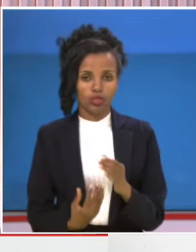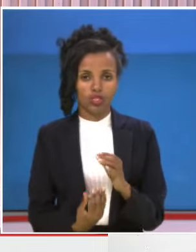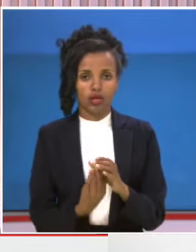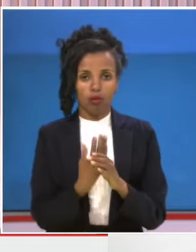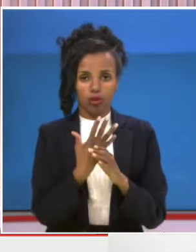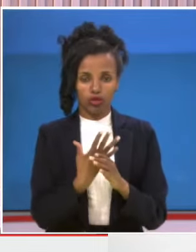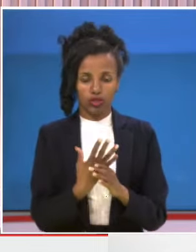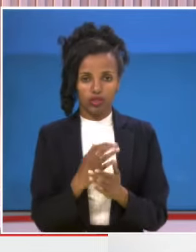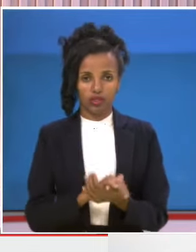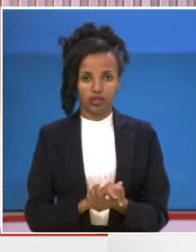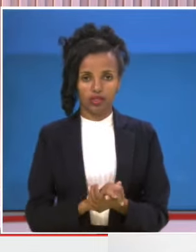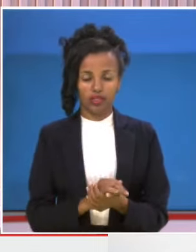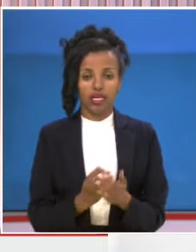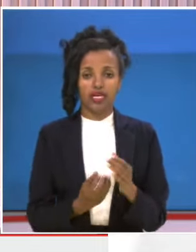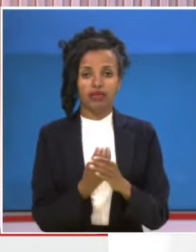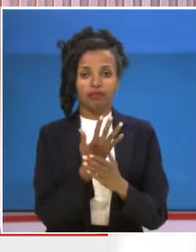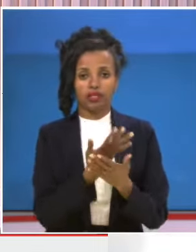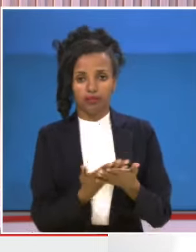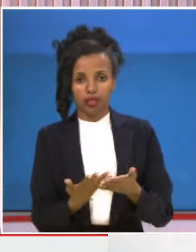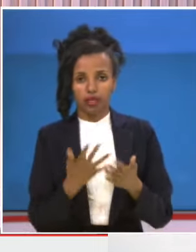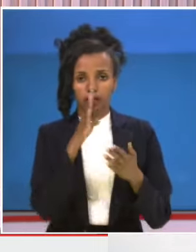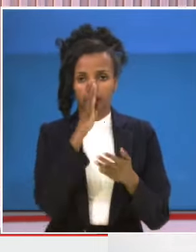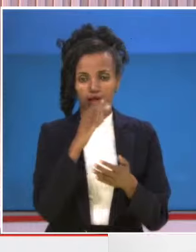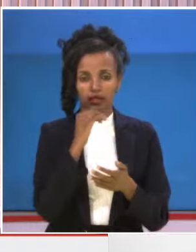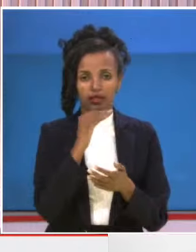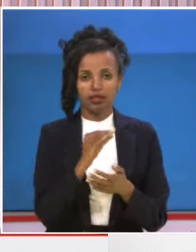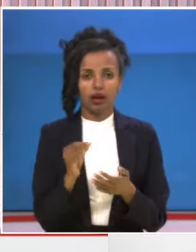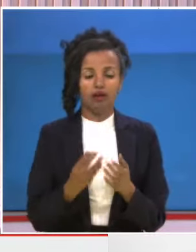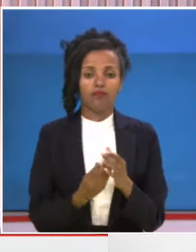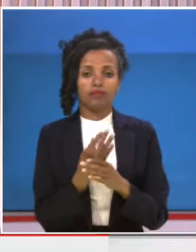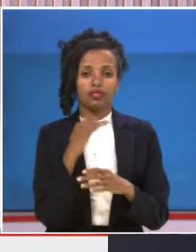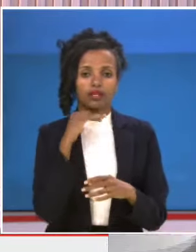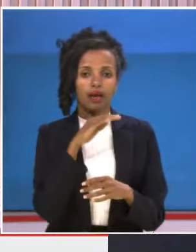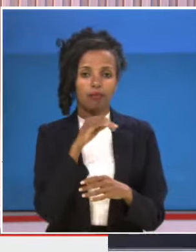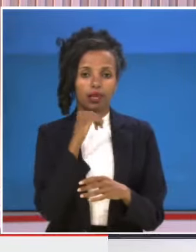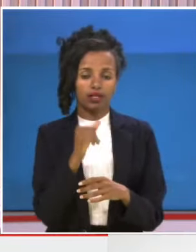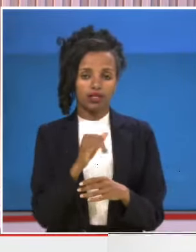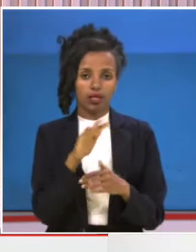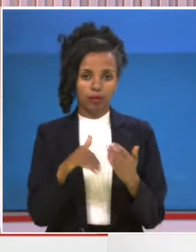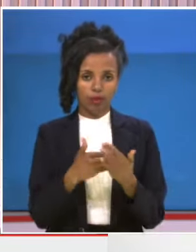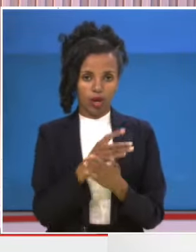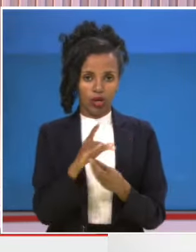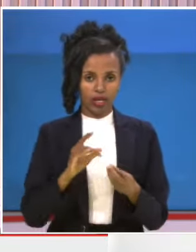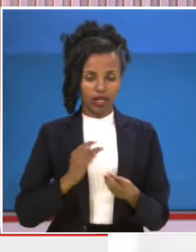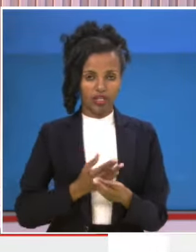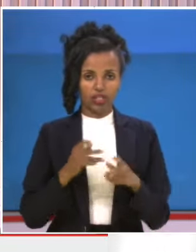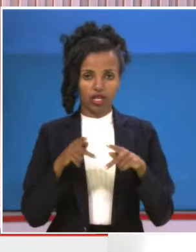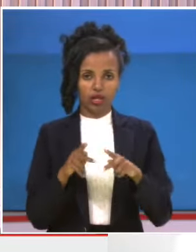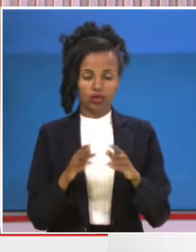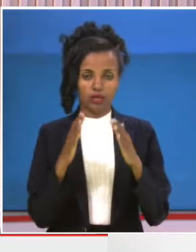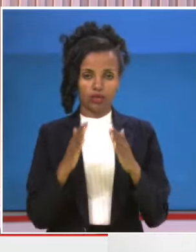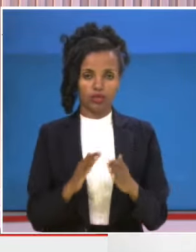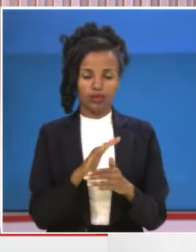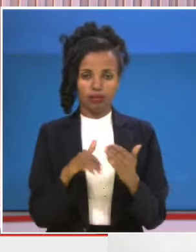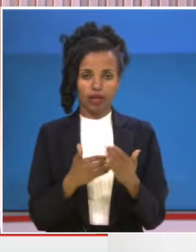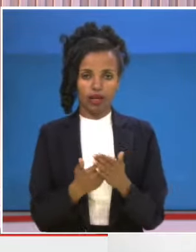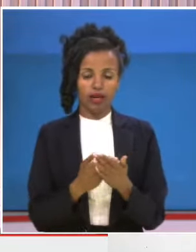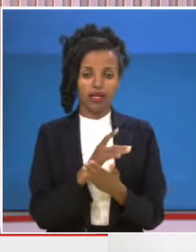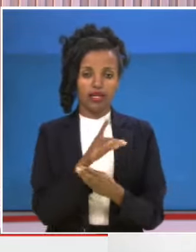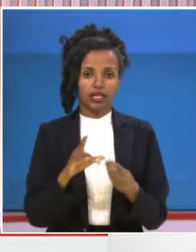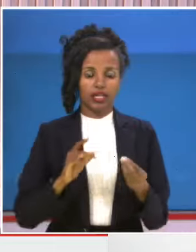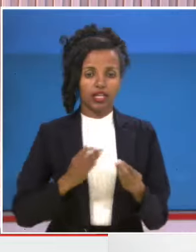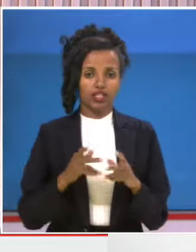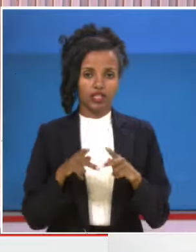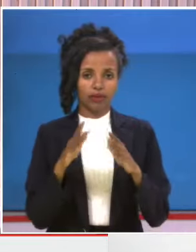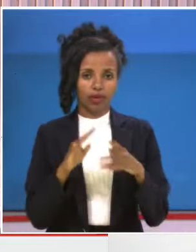ሰብሎች የምርት ብክነት እንዳይከሰትና ምርት እንዳይበላሽ መላ የክልላችን አርሶ አደሮች መላ የክልላችን የግብርና